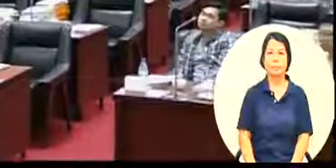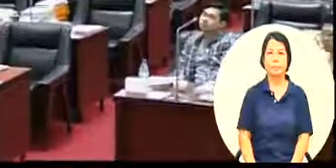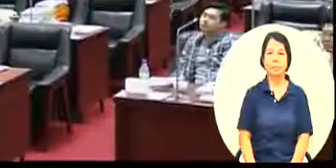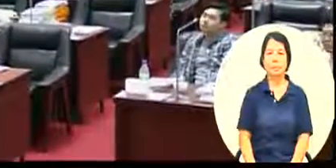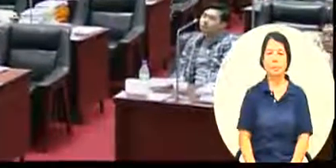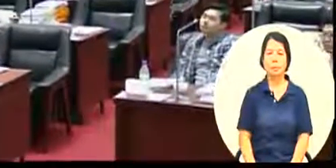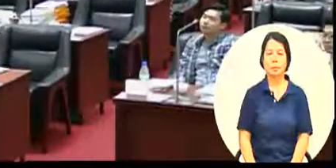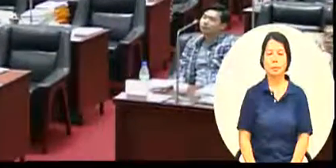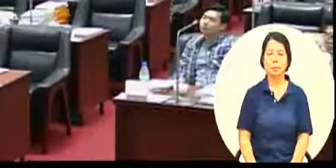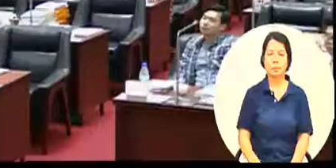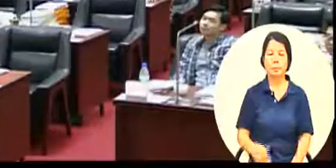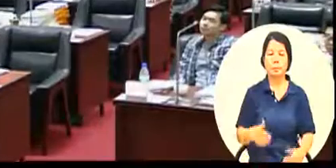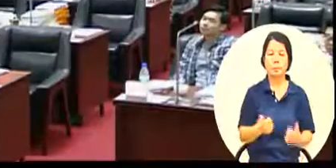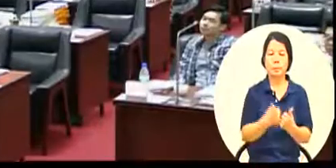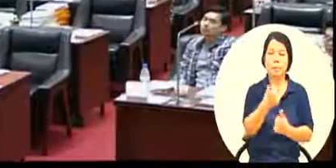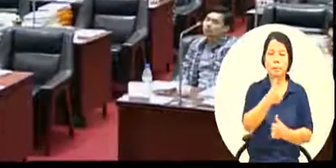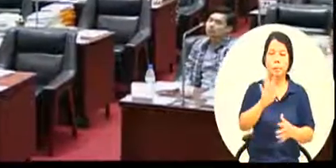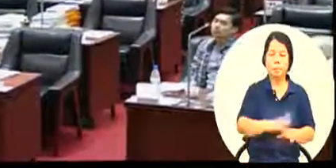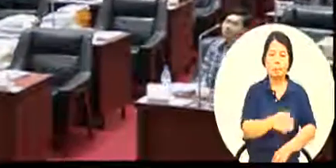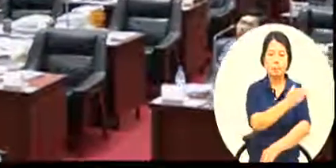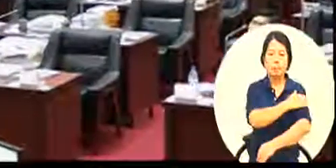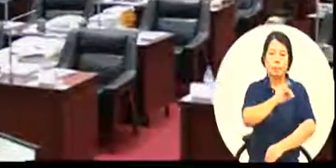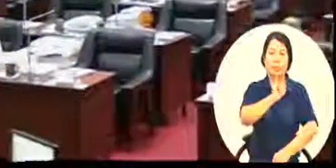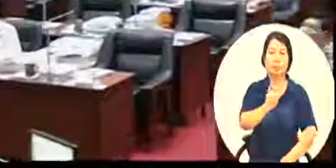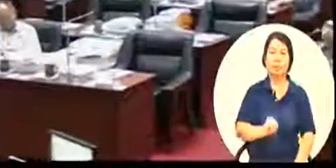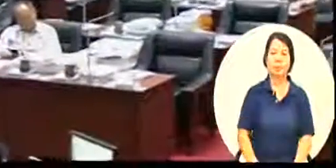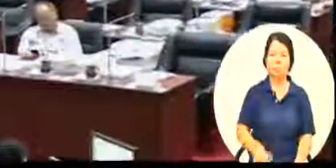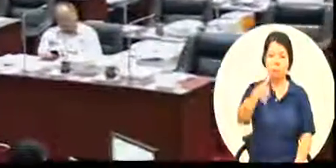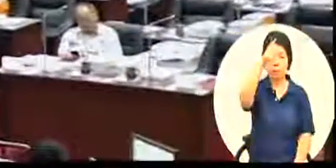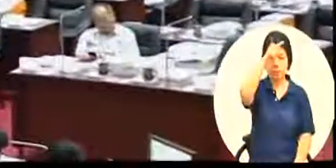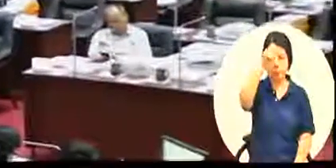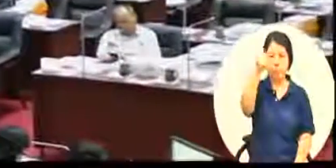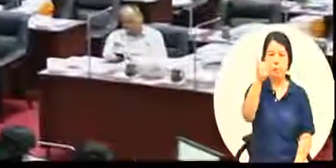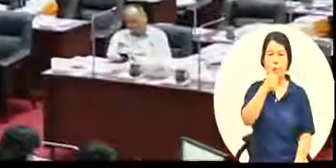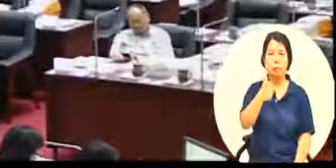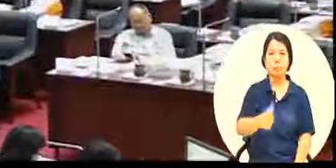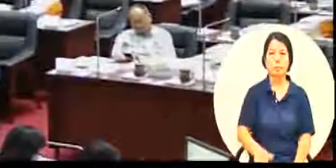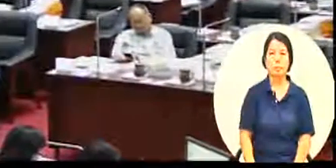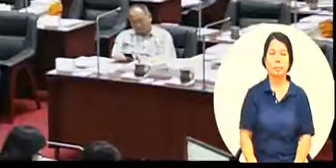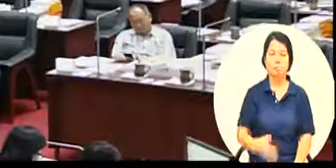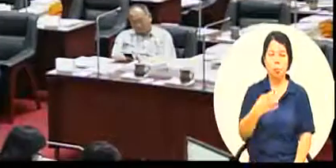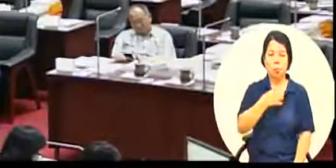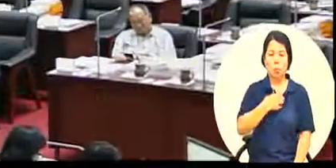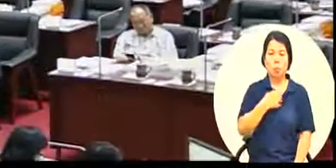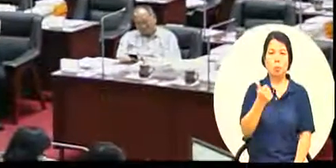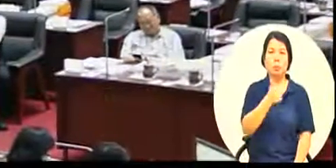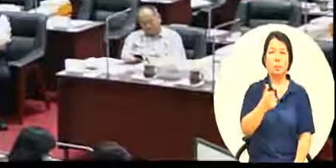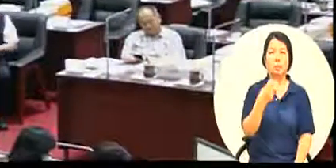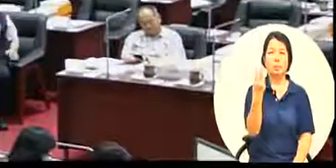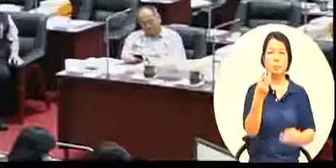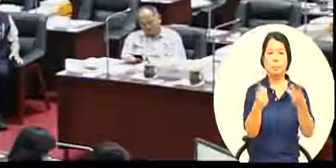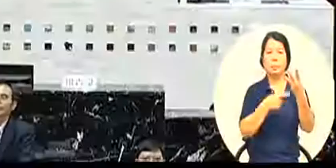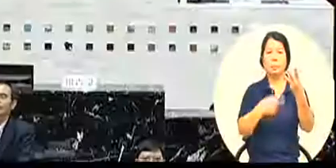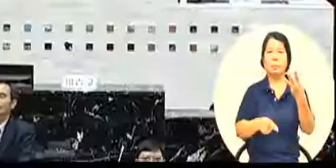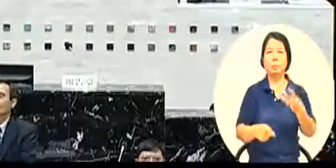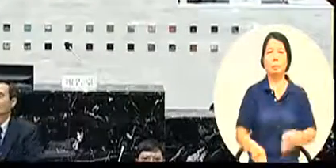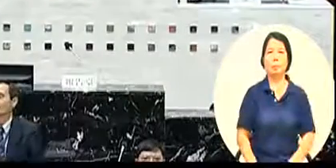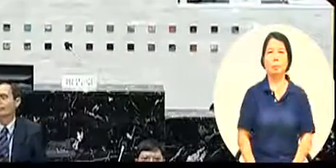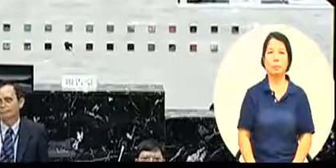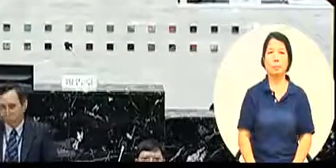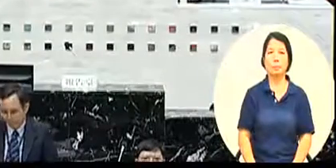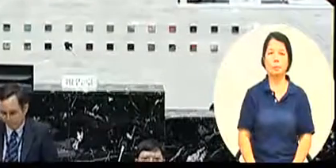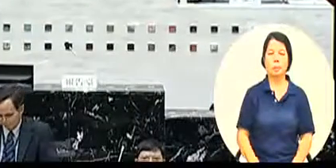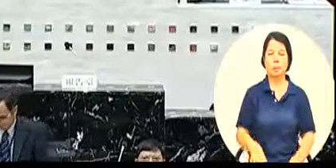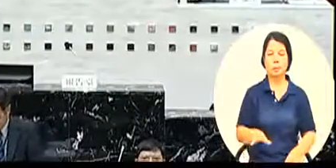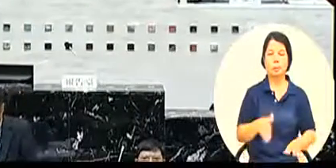反对的议员有陈丽娜议员、黄柏林议员、吴益正议员3位。 好，那